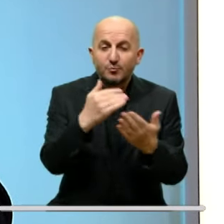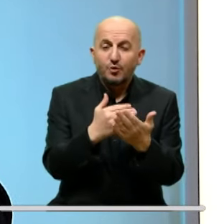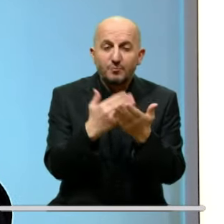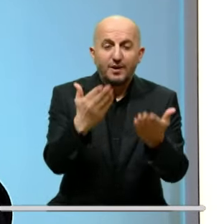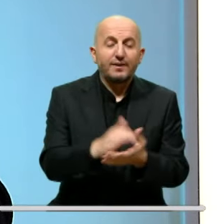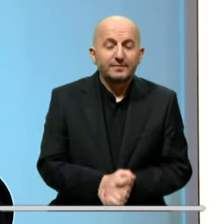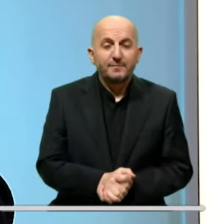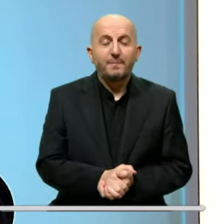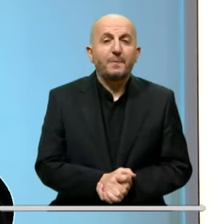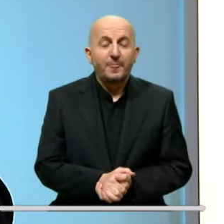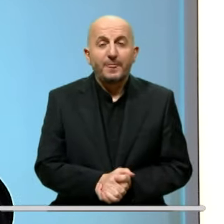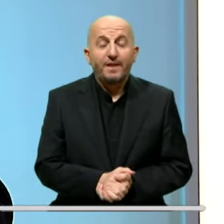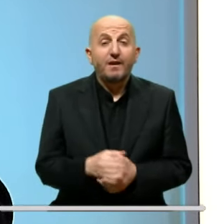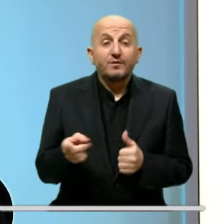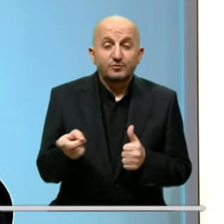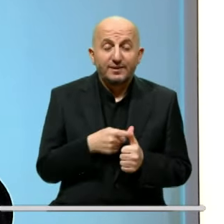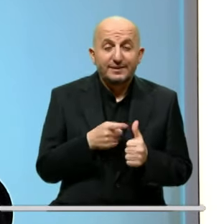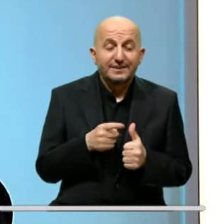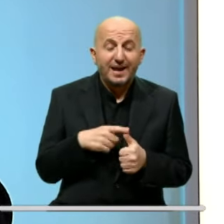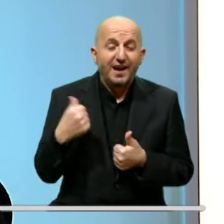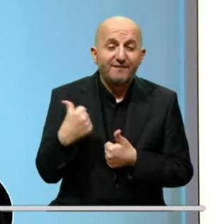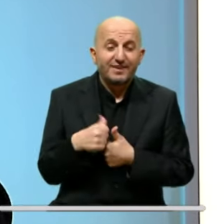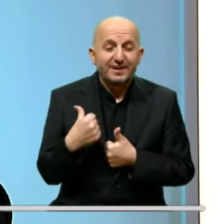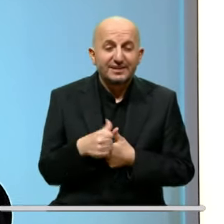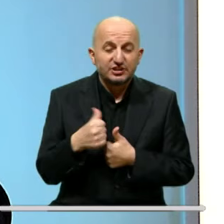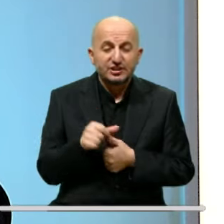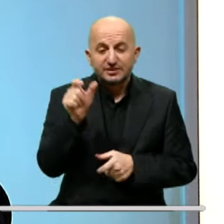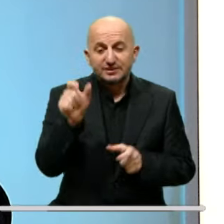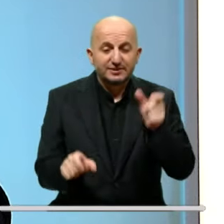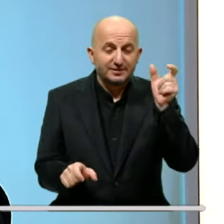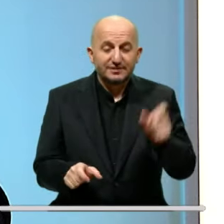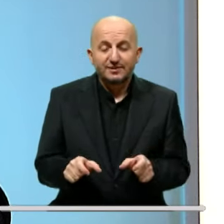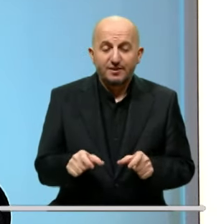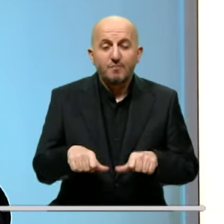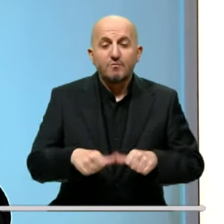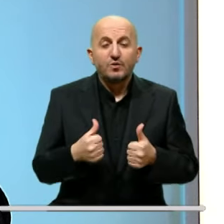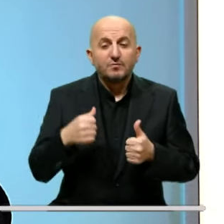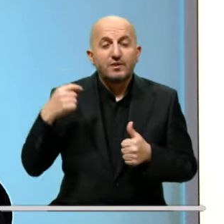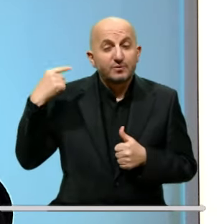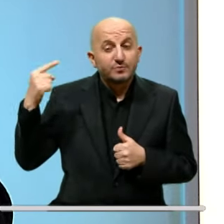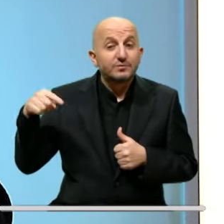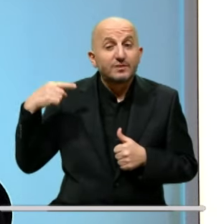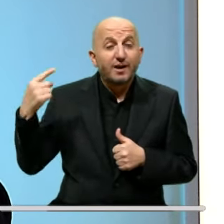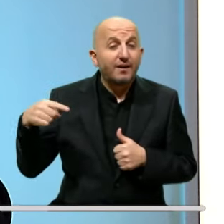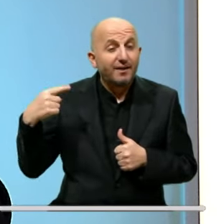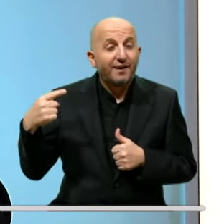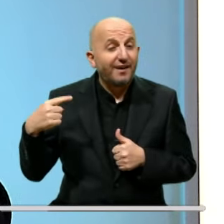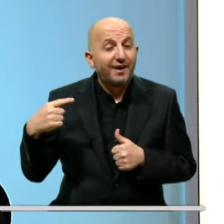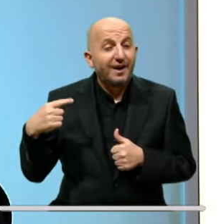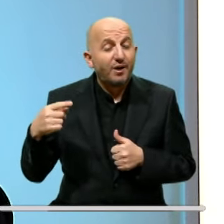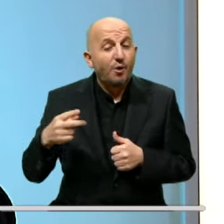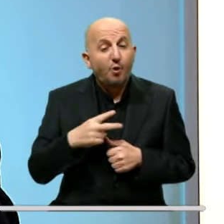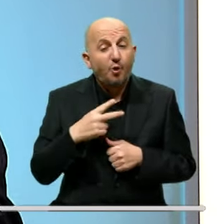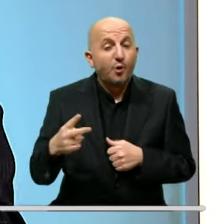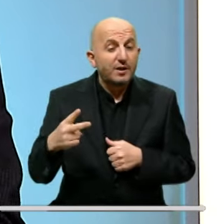dilerim demiş. Öncelikle tabii evlenecek kişilerin evlenirken boşamayı düşünerek boşanmaya